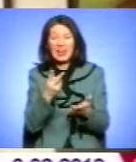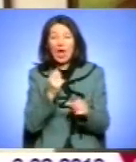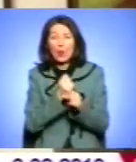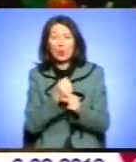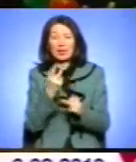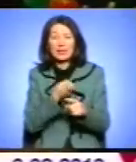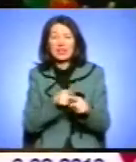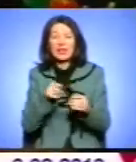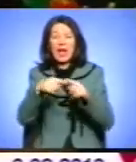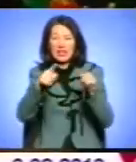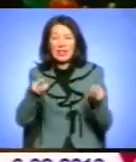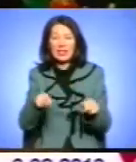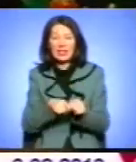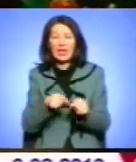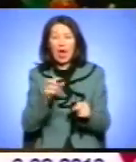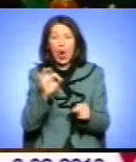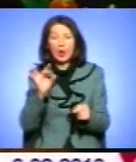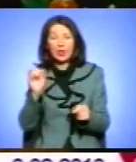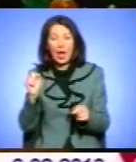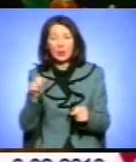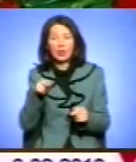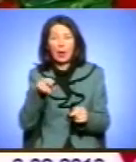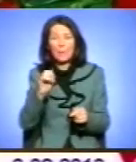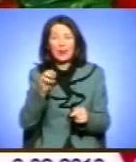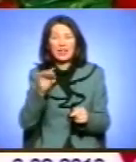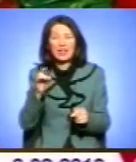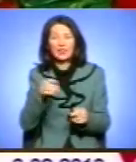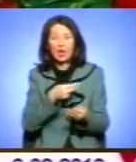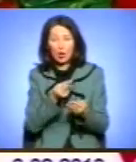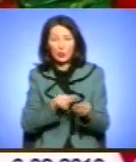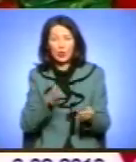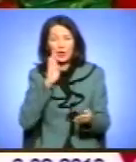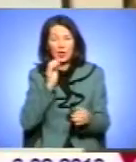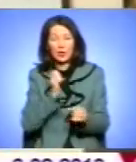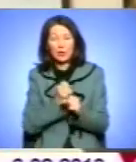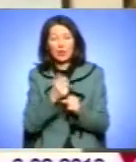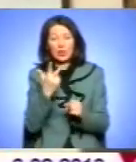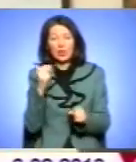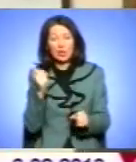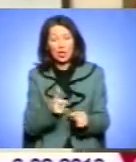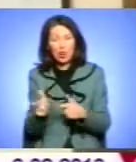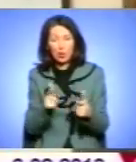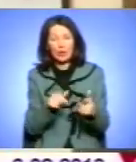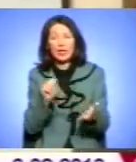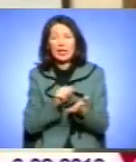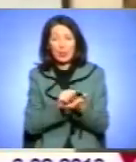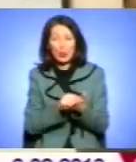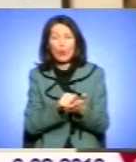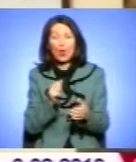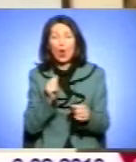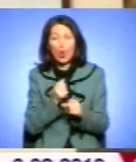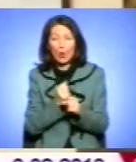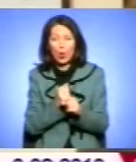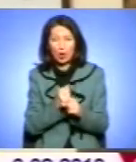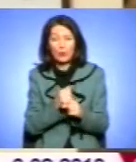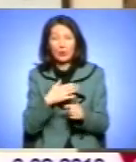орнаментом петриківського розпису, над якими дівчина працювала 2 тижні та готувала їх на дипломну роботу. Мені подобається, наприклад, петриківський розпис